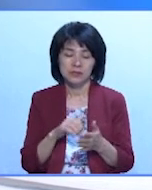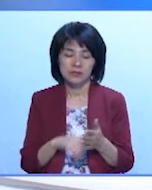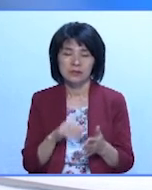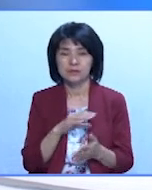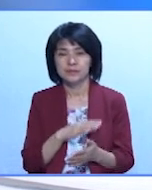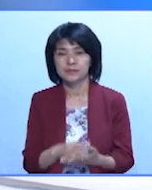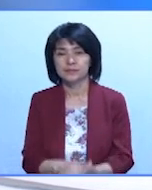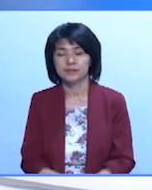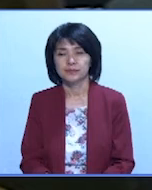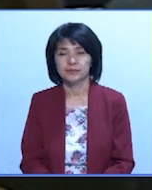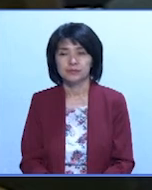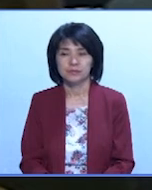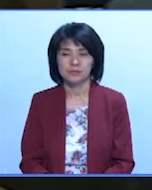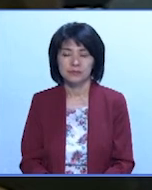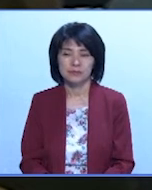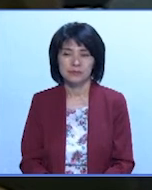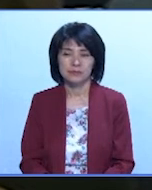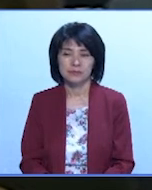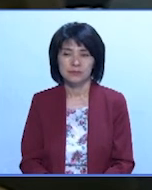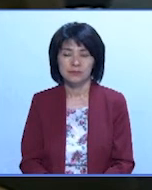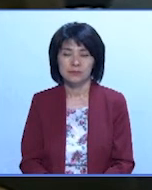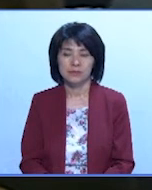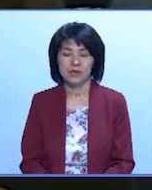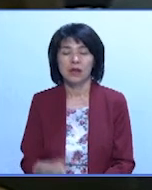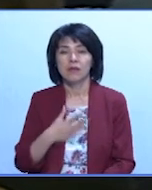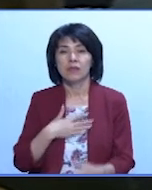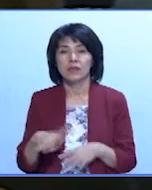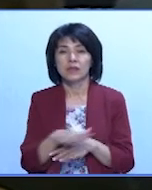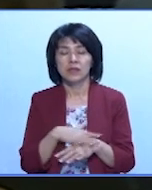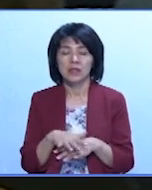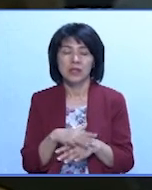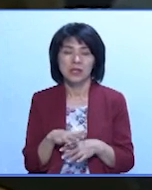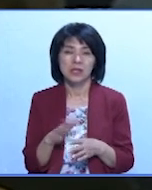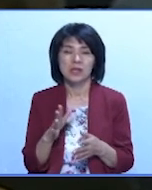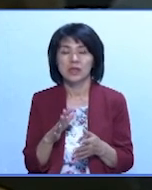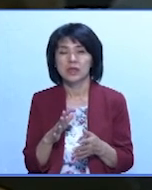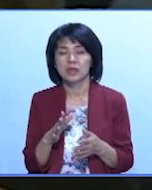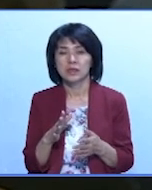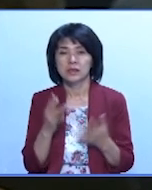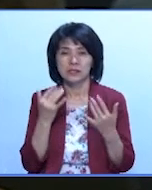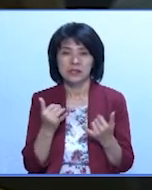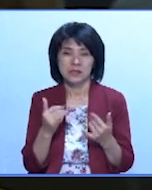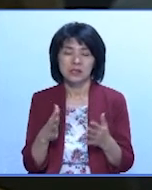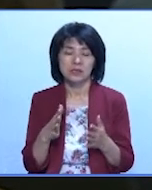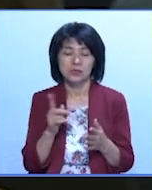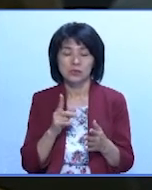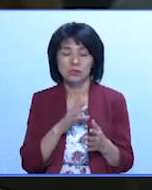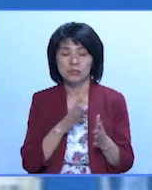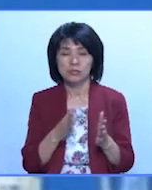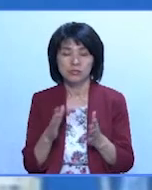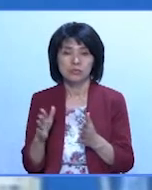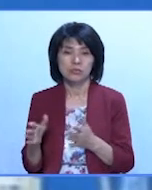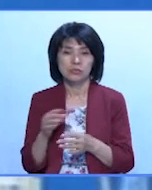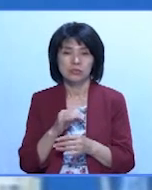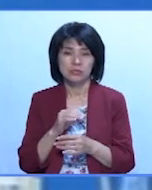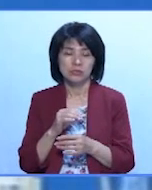материалында толығырақ. Рахмет. Елімізде қабылданған шаралардың арқасында ғаламдық індеттің жаппай таралуына жол берілмейді.